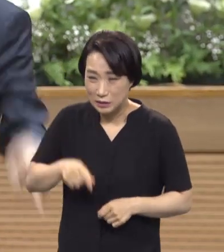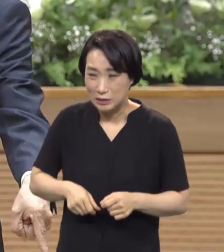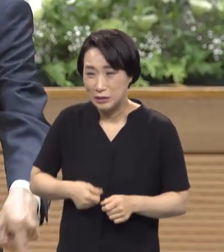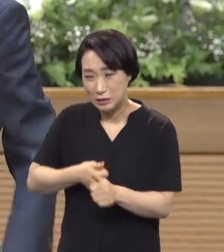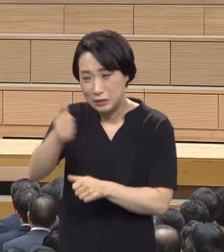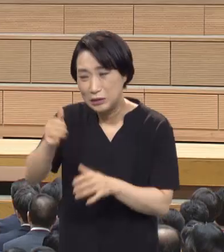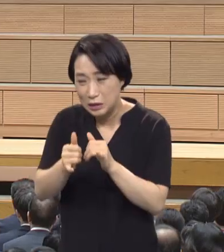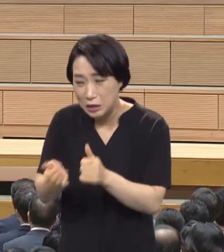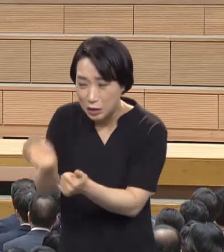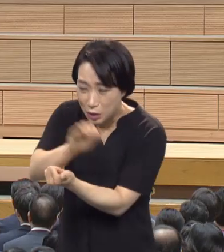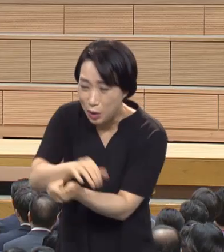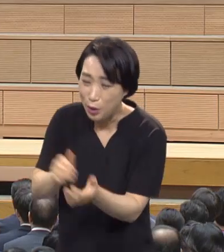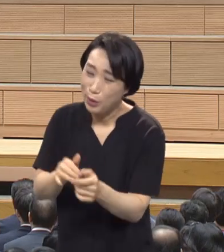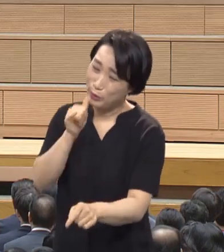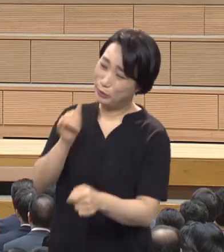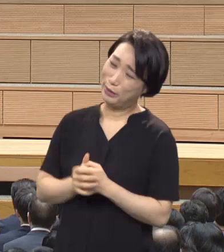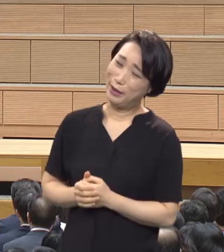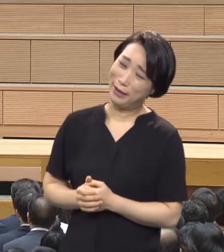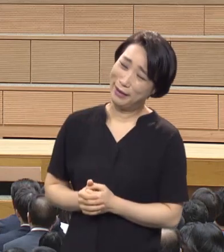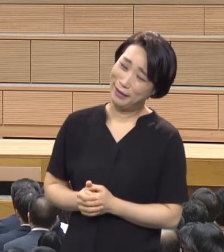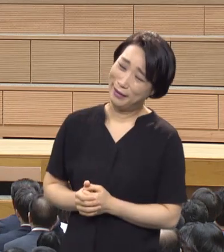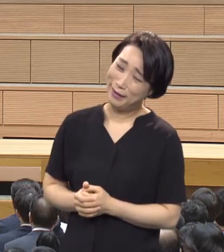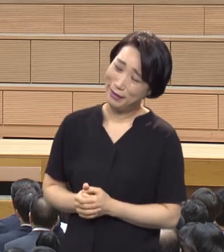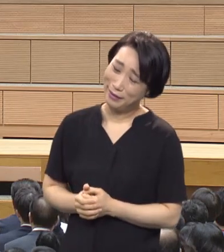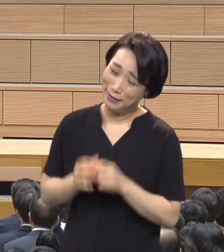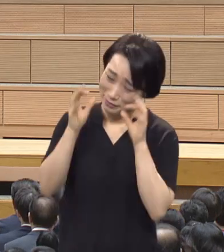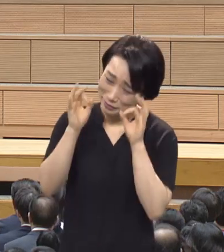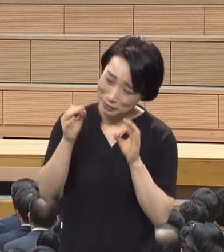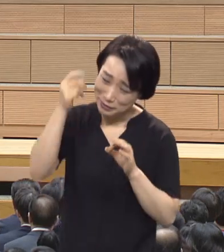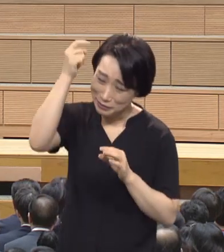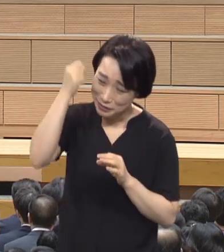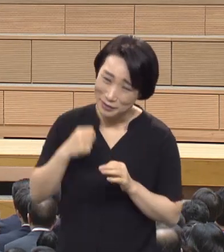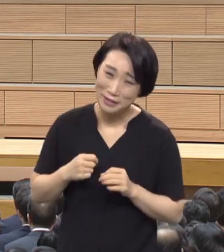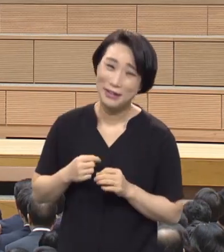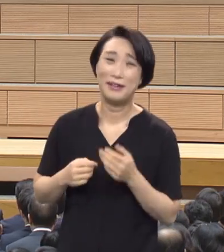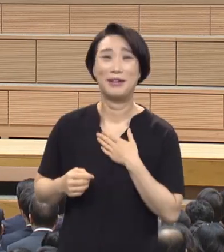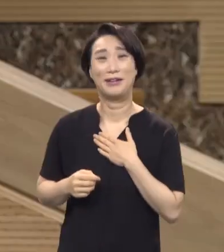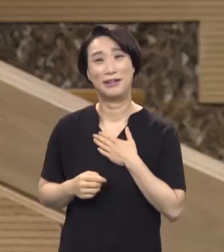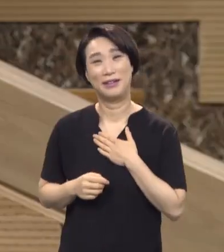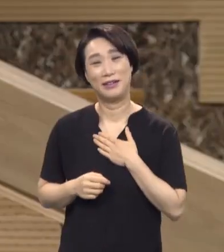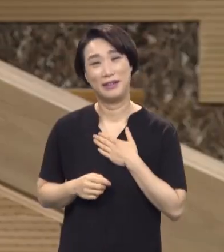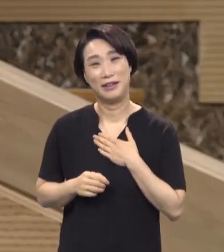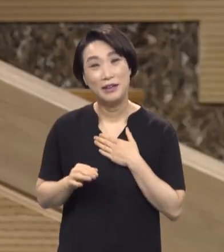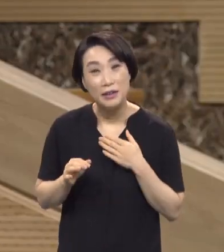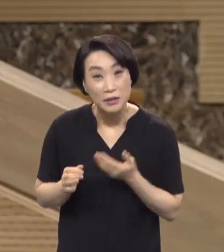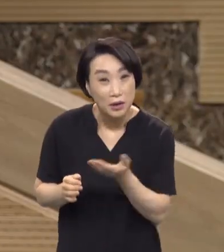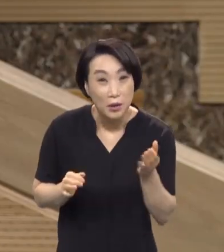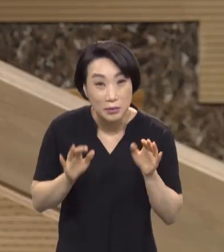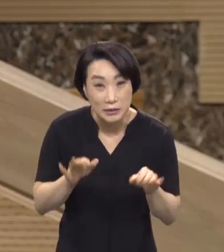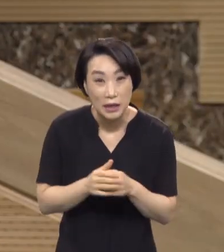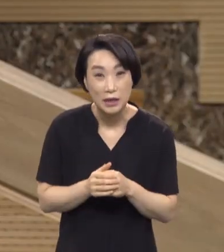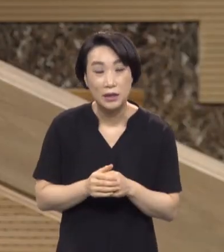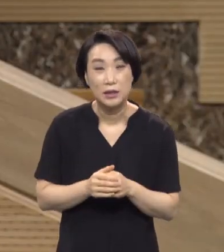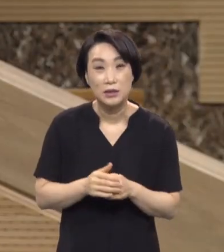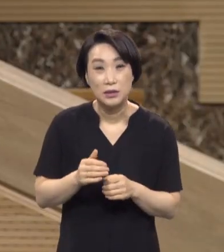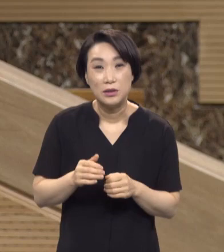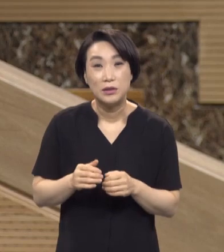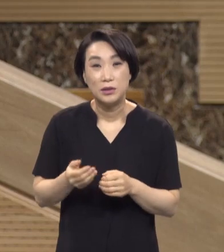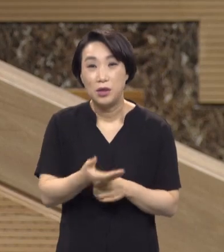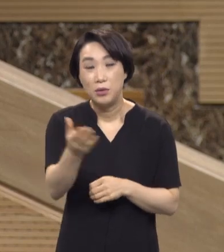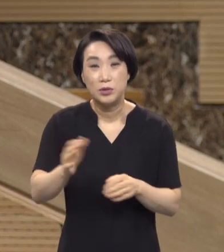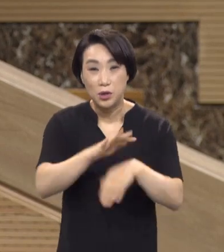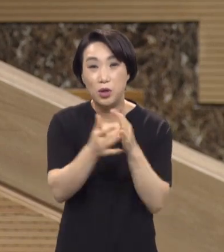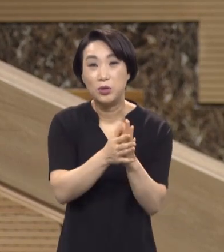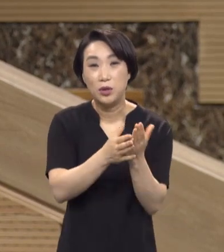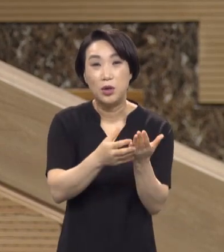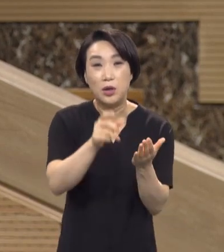바로 여기 있구나 하는 걸 깨닫게 되잖아요. 깨닫게 되잖아요. 이게 우리는 성지를 가면